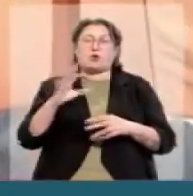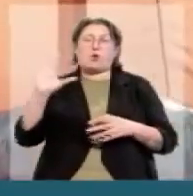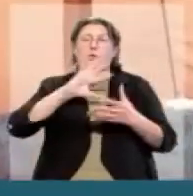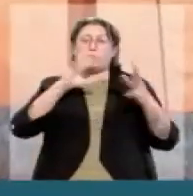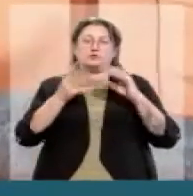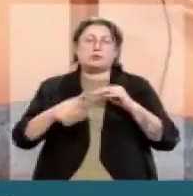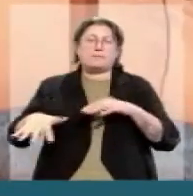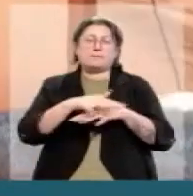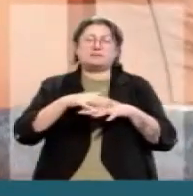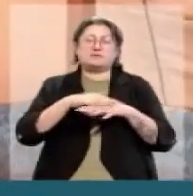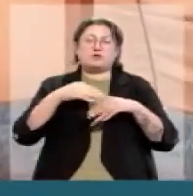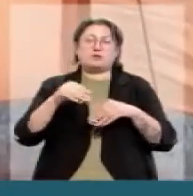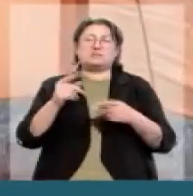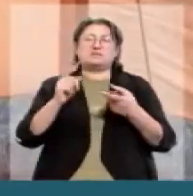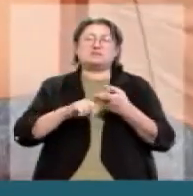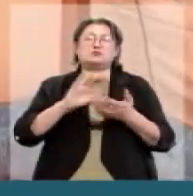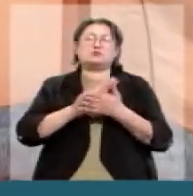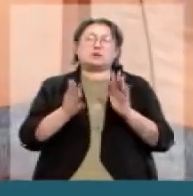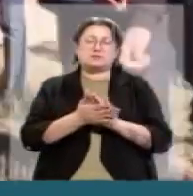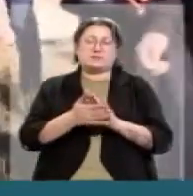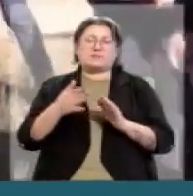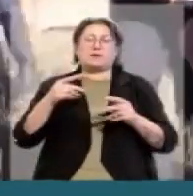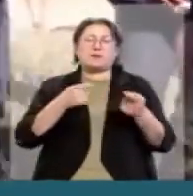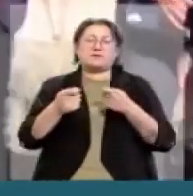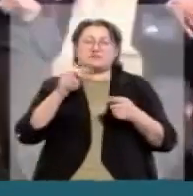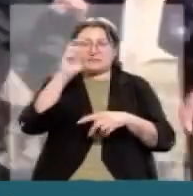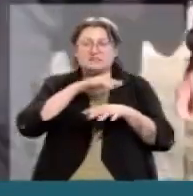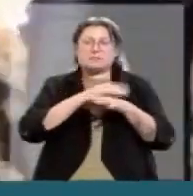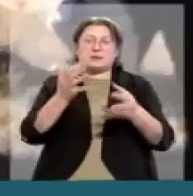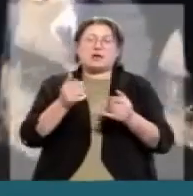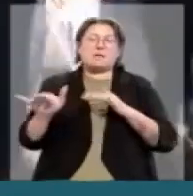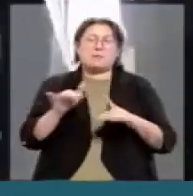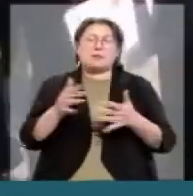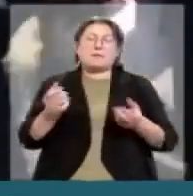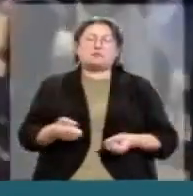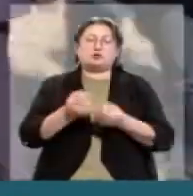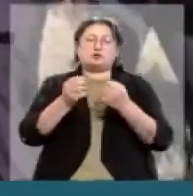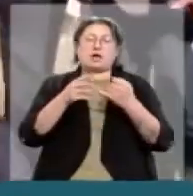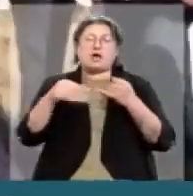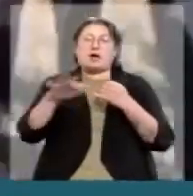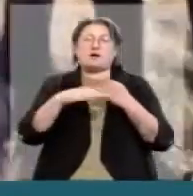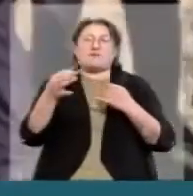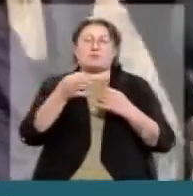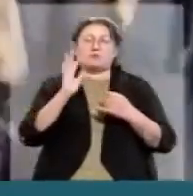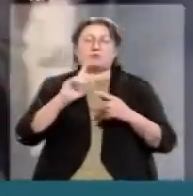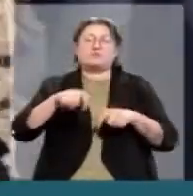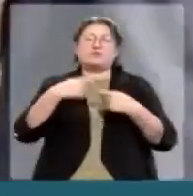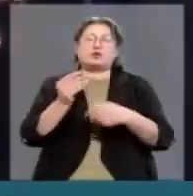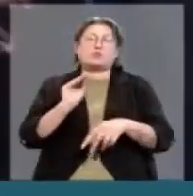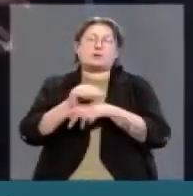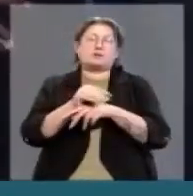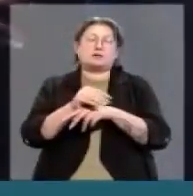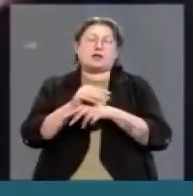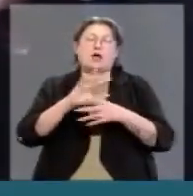общей посевной площади района. В связи с сложившейся ситуацией правительство страны приняло ряд мер по поддержке аграриев области. Им будут выданы